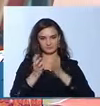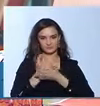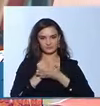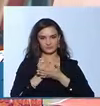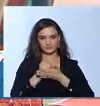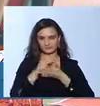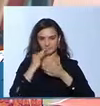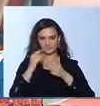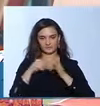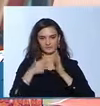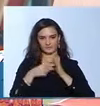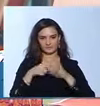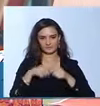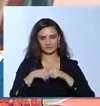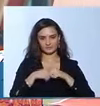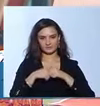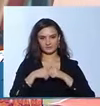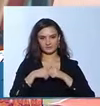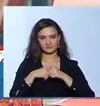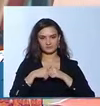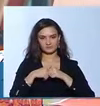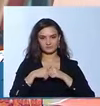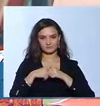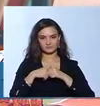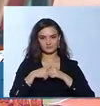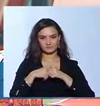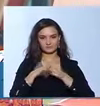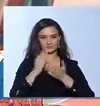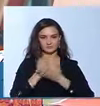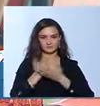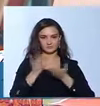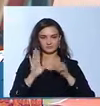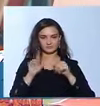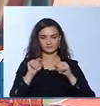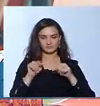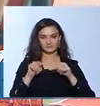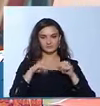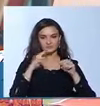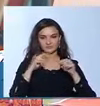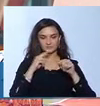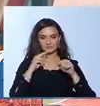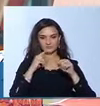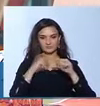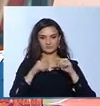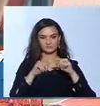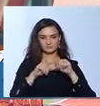დავგროვილია ბევრი ეს კითხვა. არის თუ არა საყურადღებო